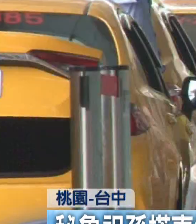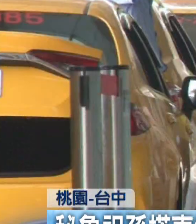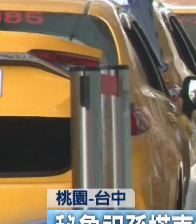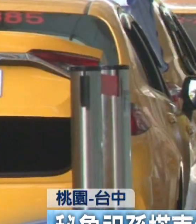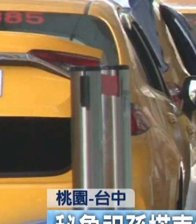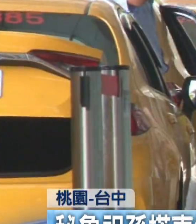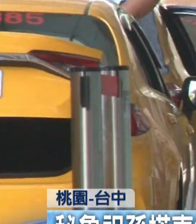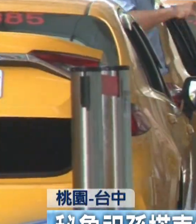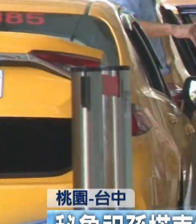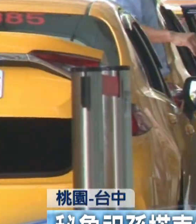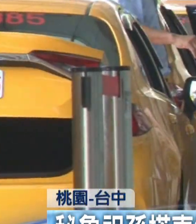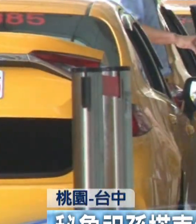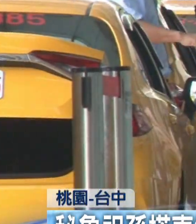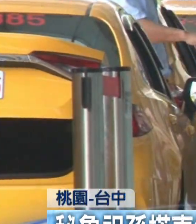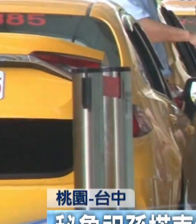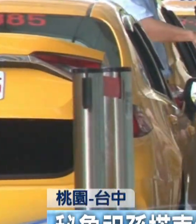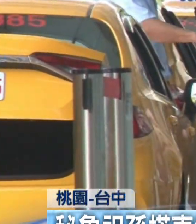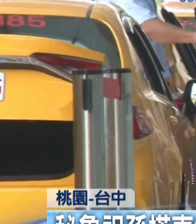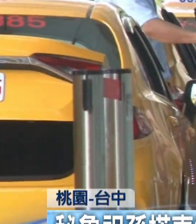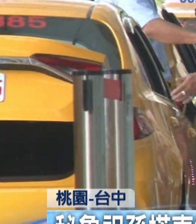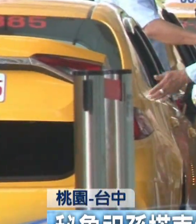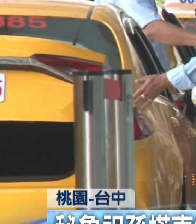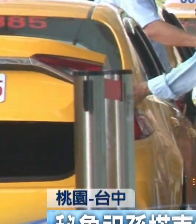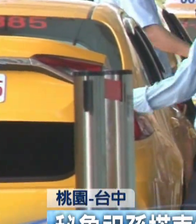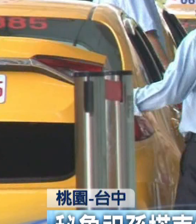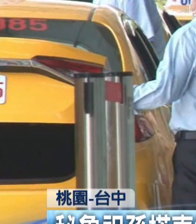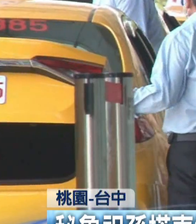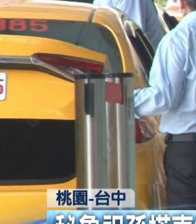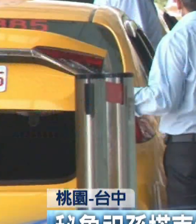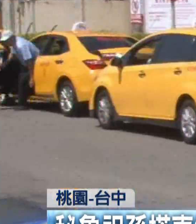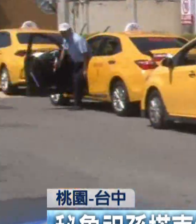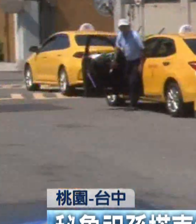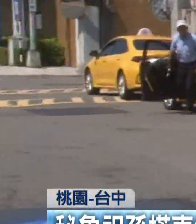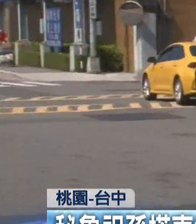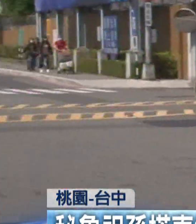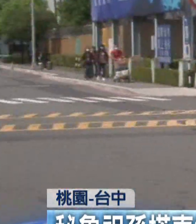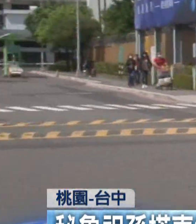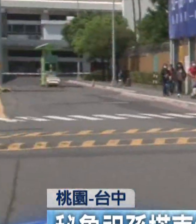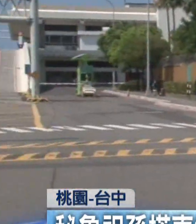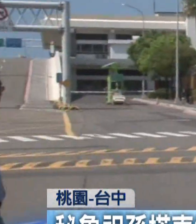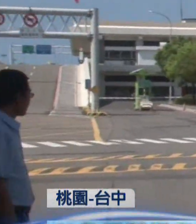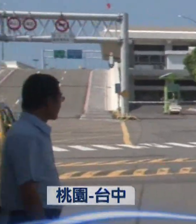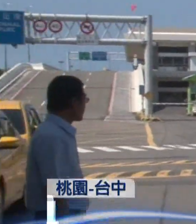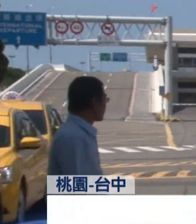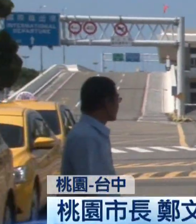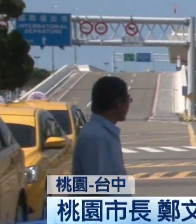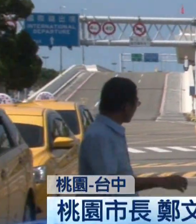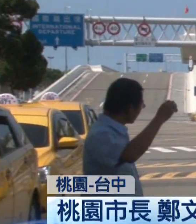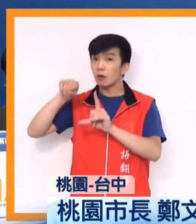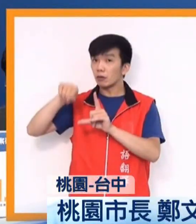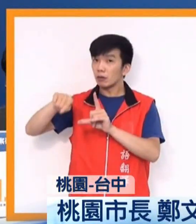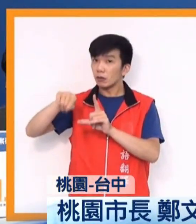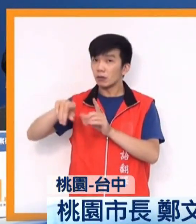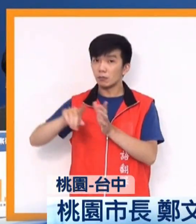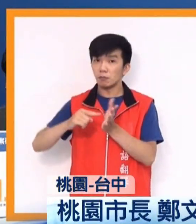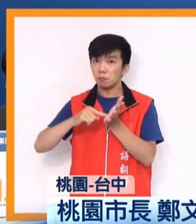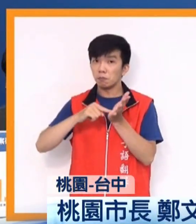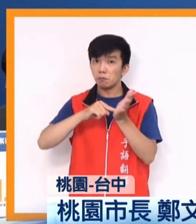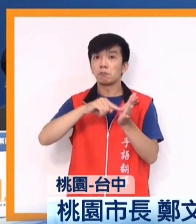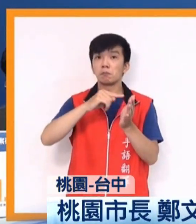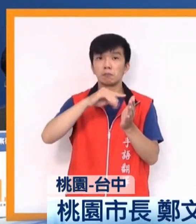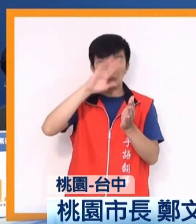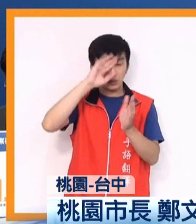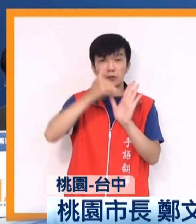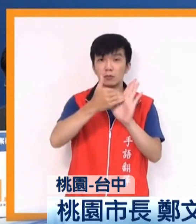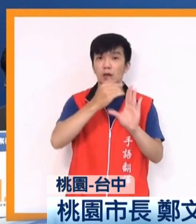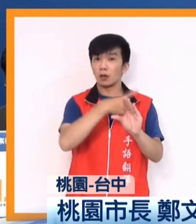孙，就是搭乘防疫租赁车回到阿嬷的屏东娘家。 屏东的个案并没有使用防疫计程车，它是